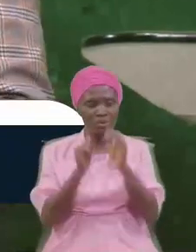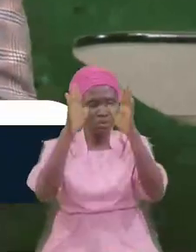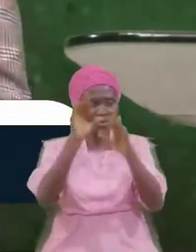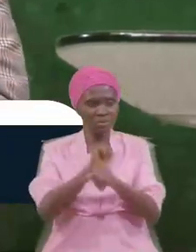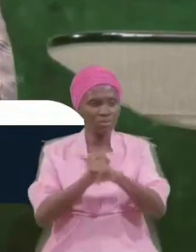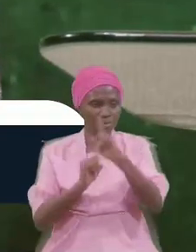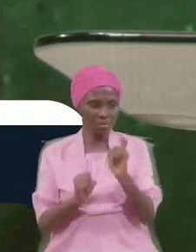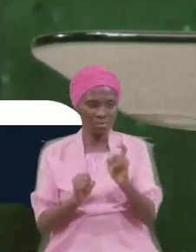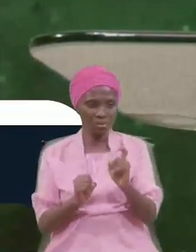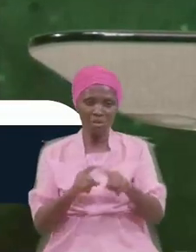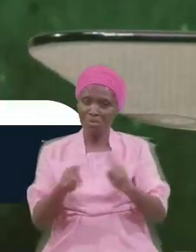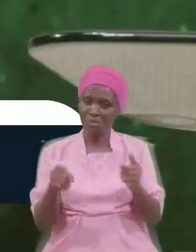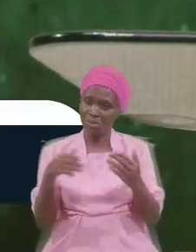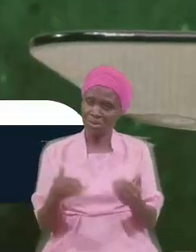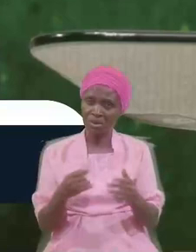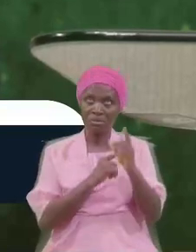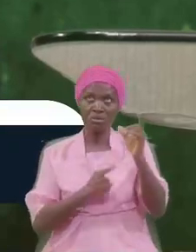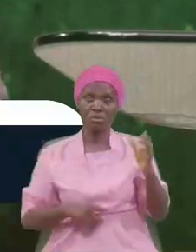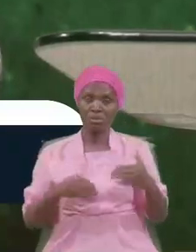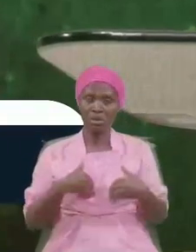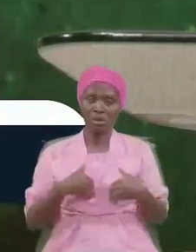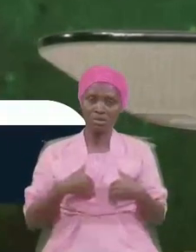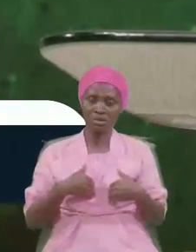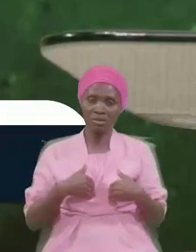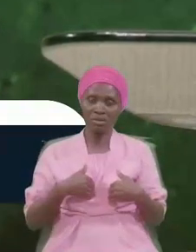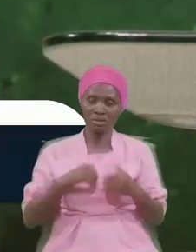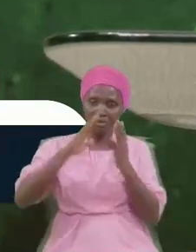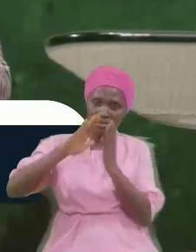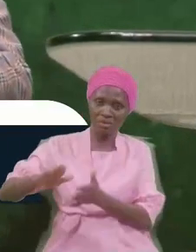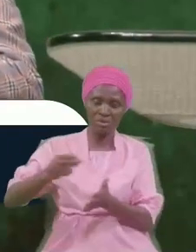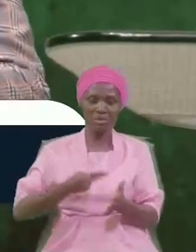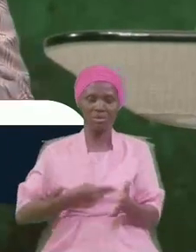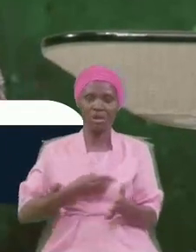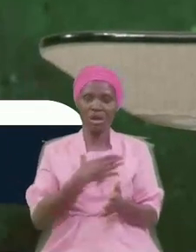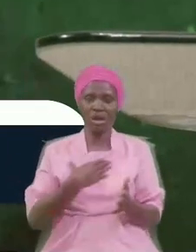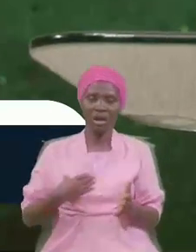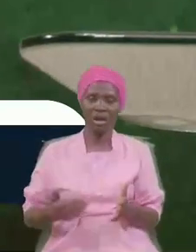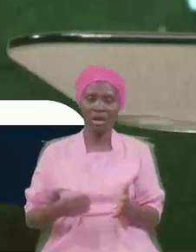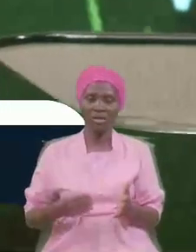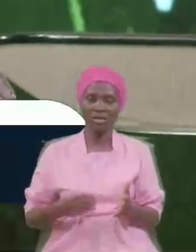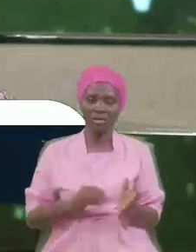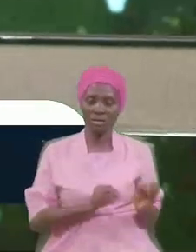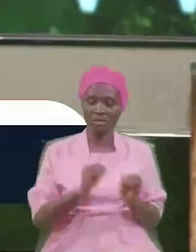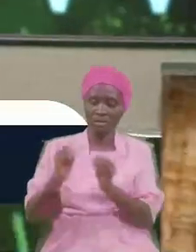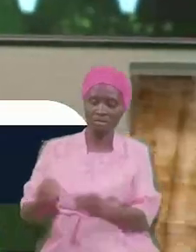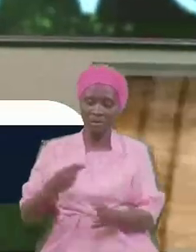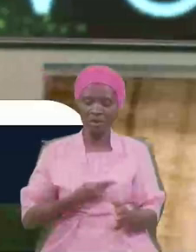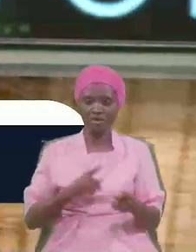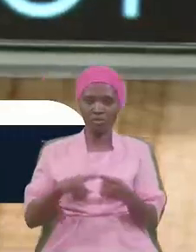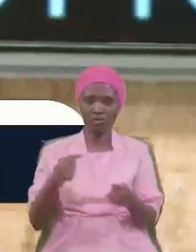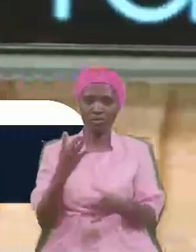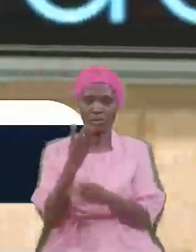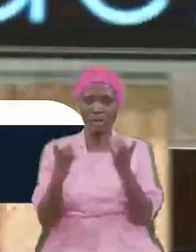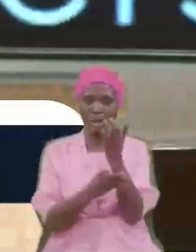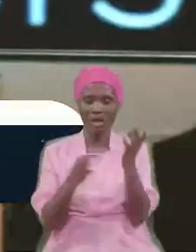l'Éternel nous abandonne et il nous livre entre les mains de